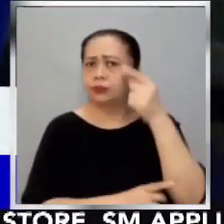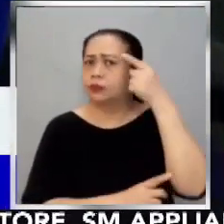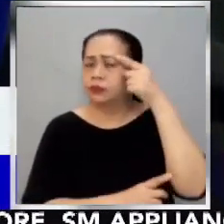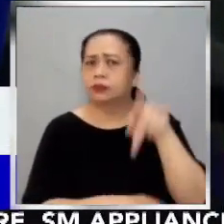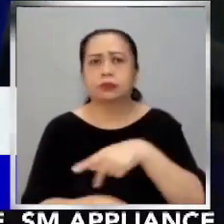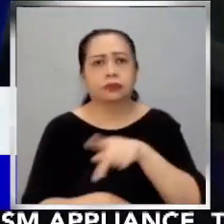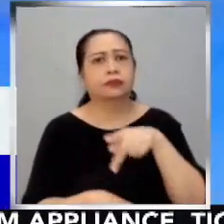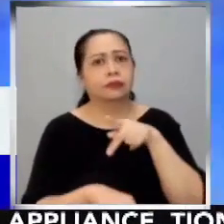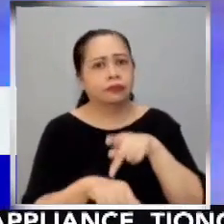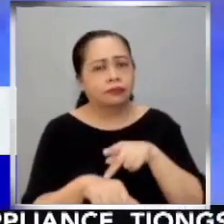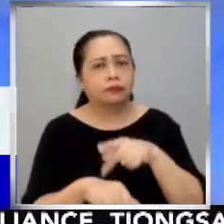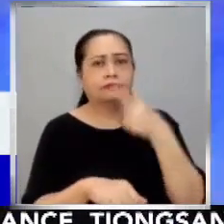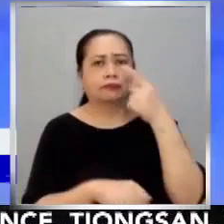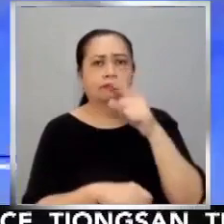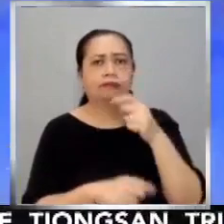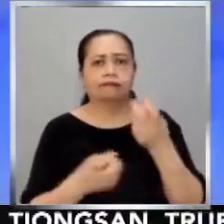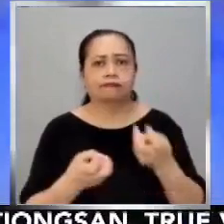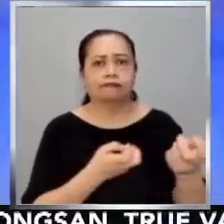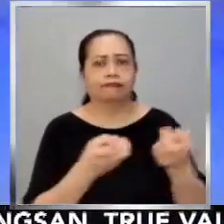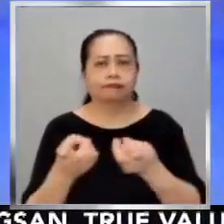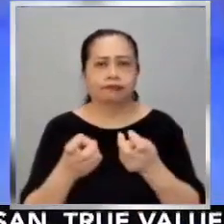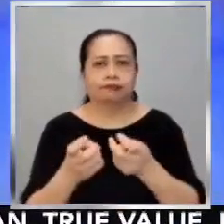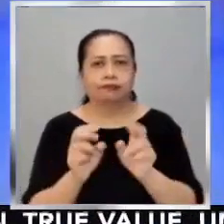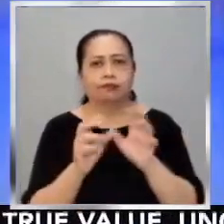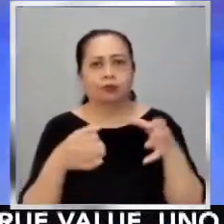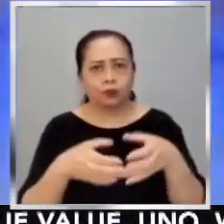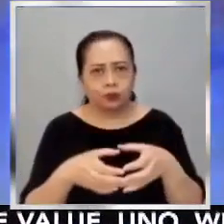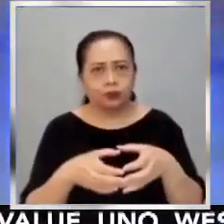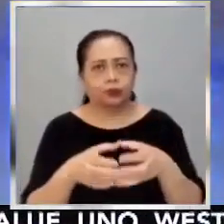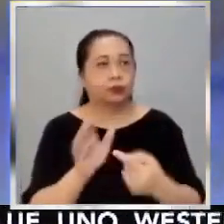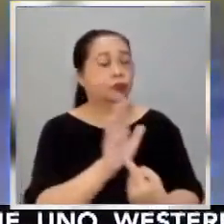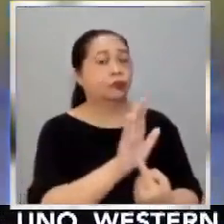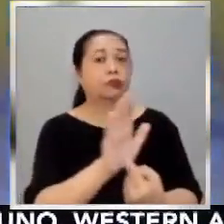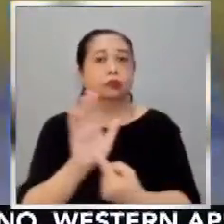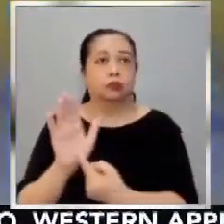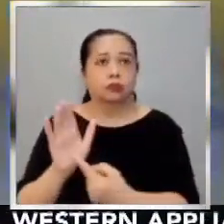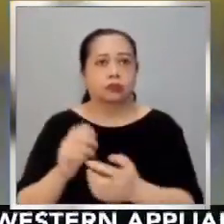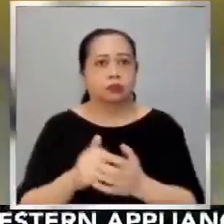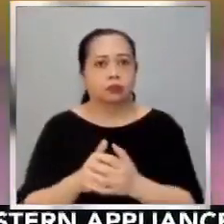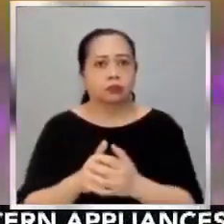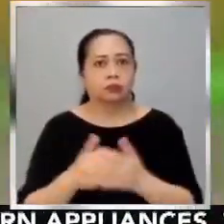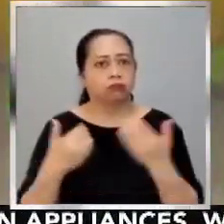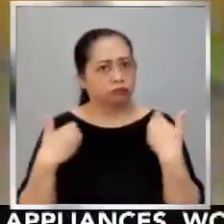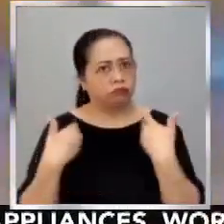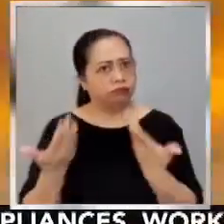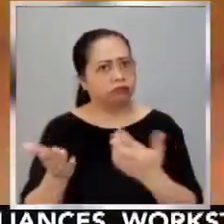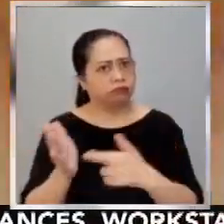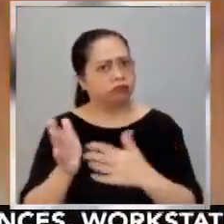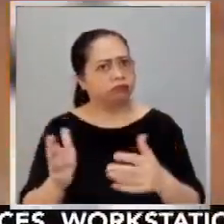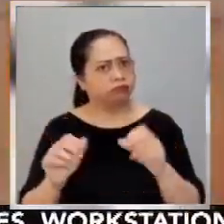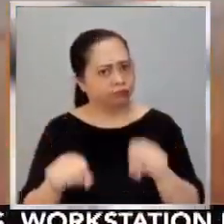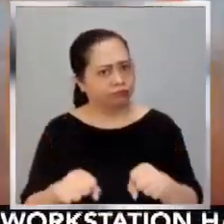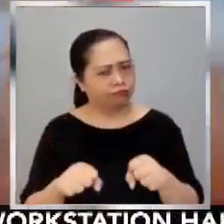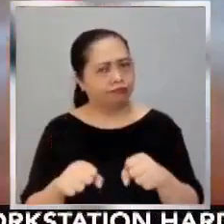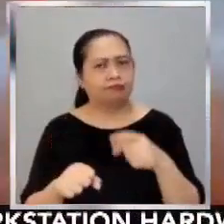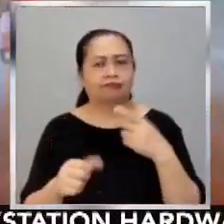for the Philippine Skating Union, para ipakita na may pambato naman tayo sa figure